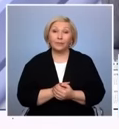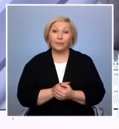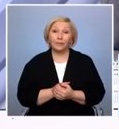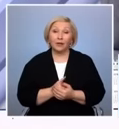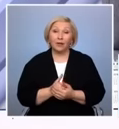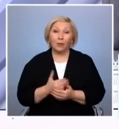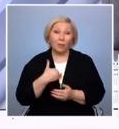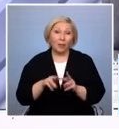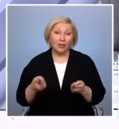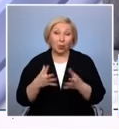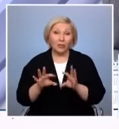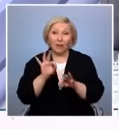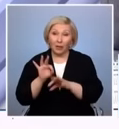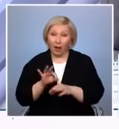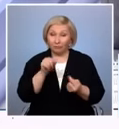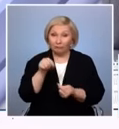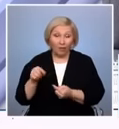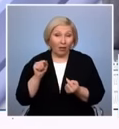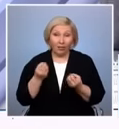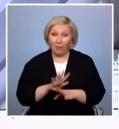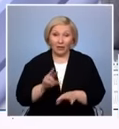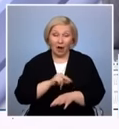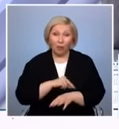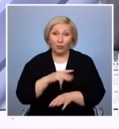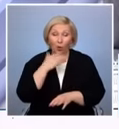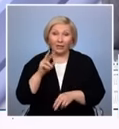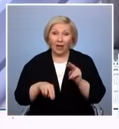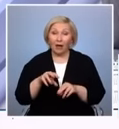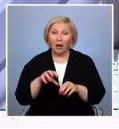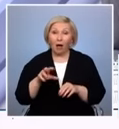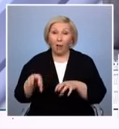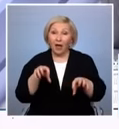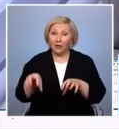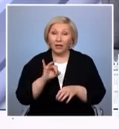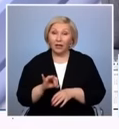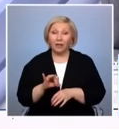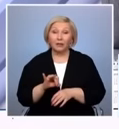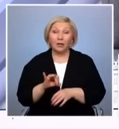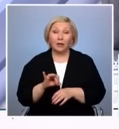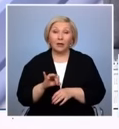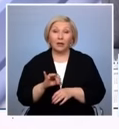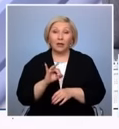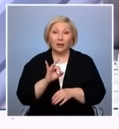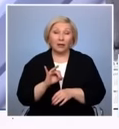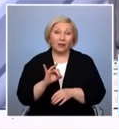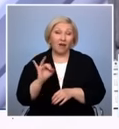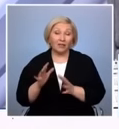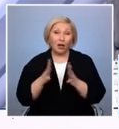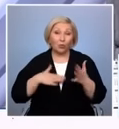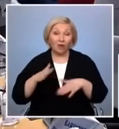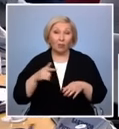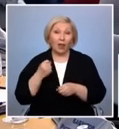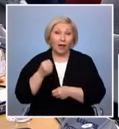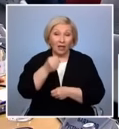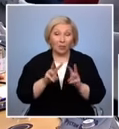прямой ответственности, от каких-то конкретных сроков, говорил, надо посмотреть, надо оценить, денег нет, деньги будем искать. Вот это,